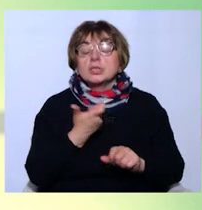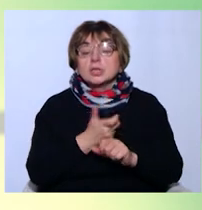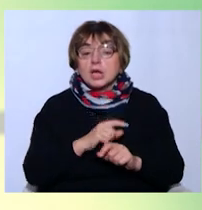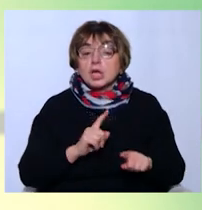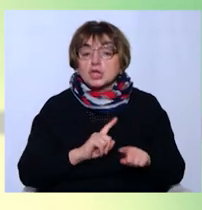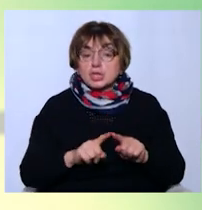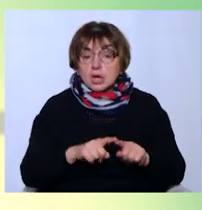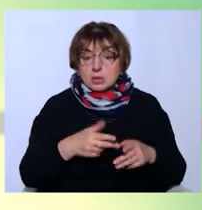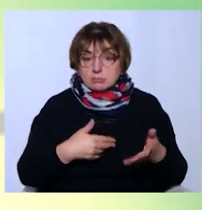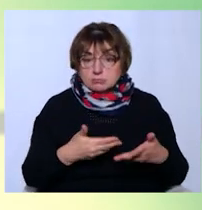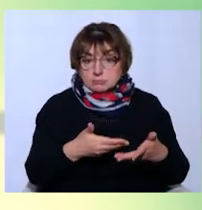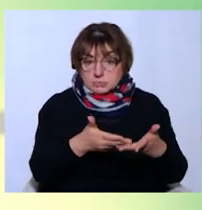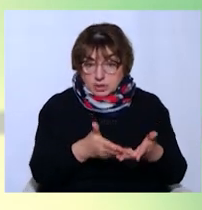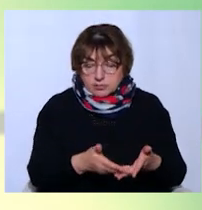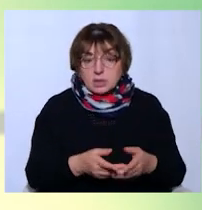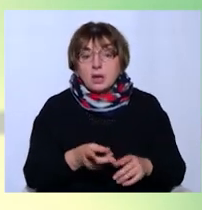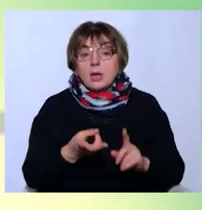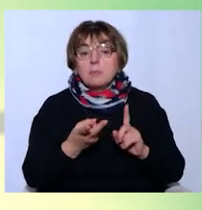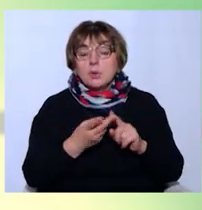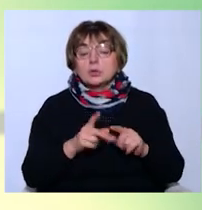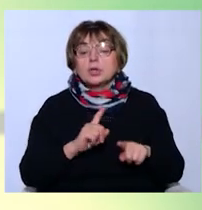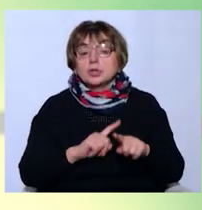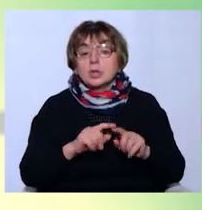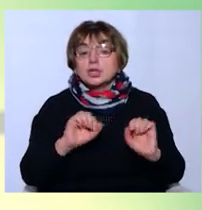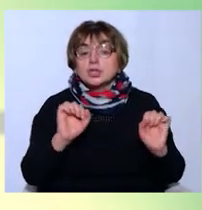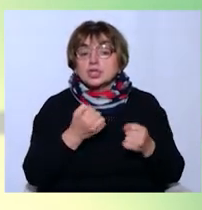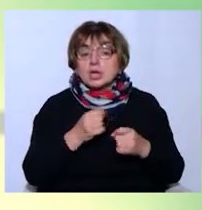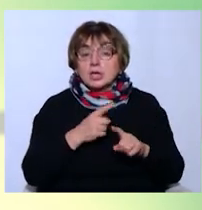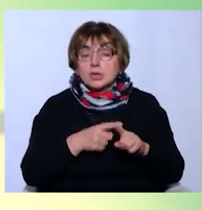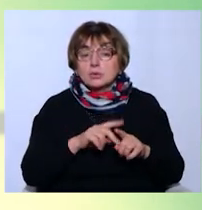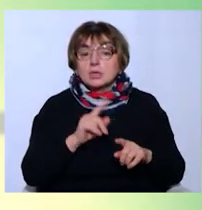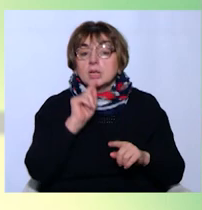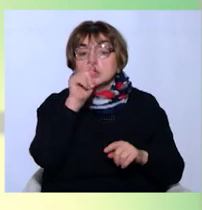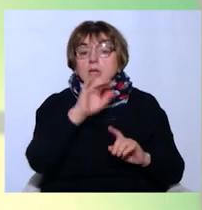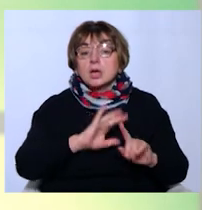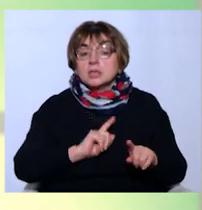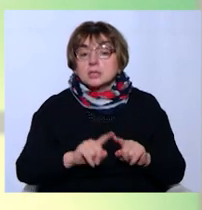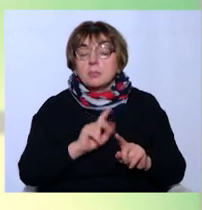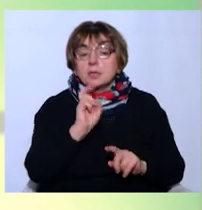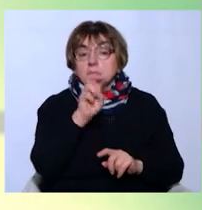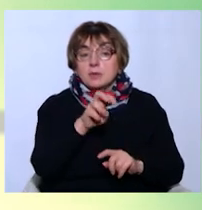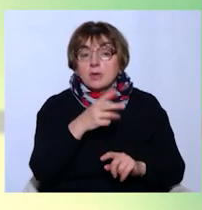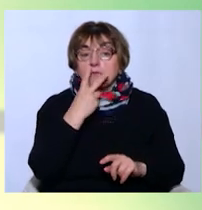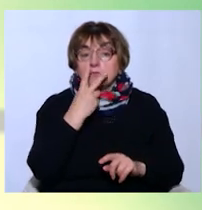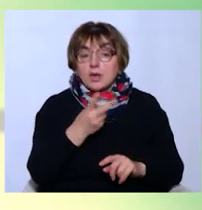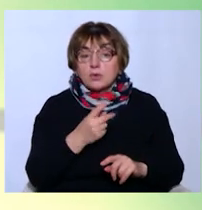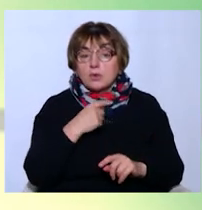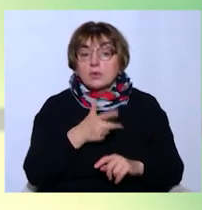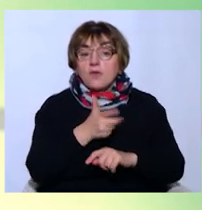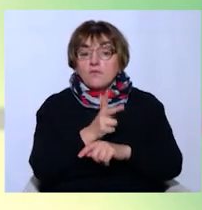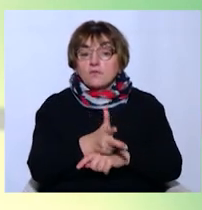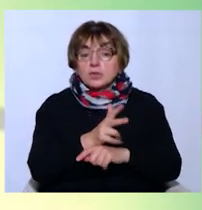სწრაფად წავიდა. მისი სიჩქარე იყო დიდი, ამიტომ ის მივა დანიშნულების ადგილზე ყველაზე სწრაფად. მოდით ახლა ნახოთ ჩვენ